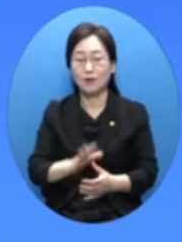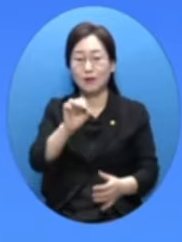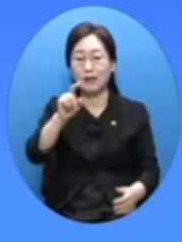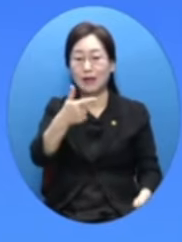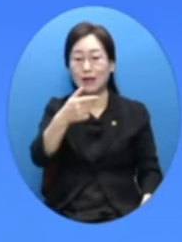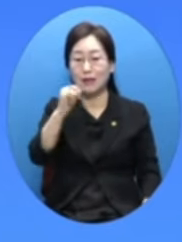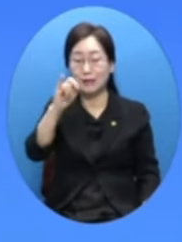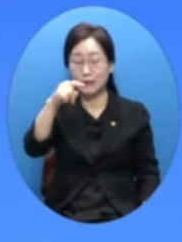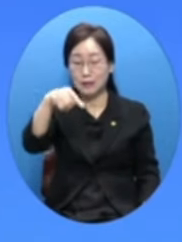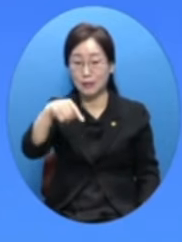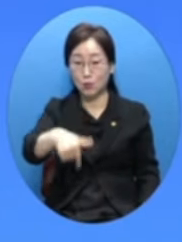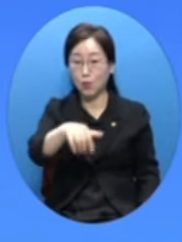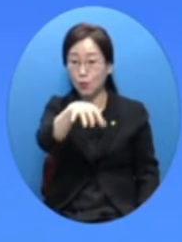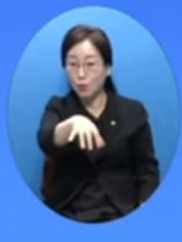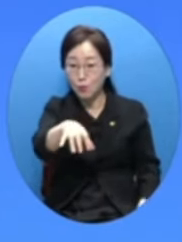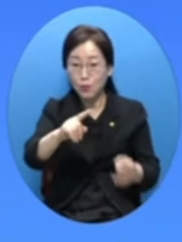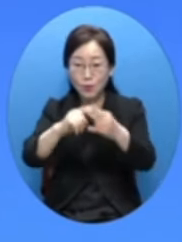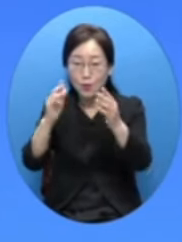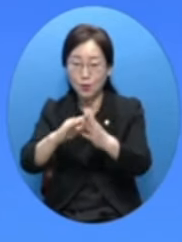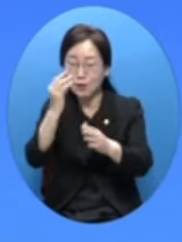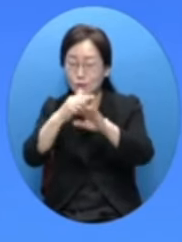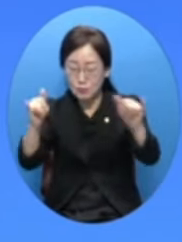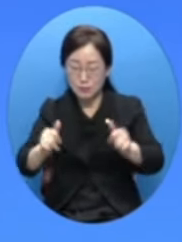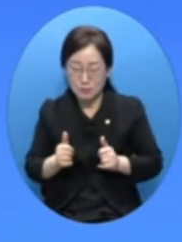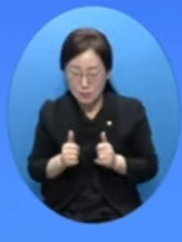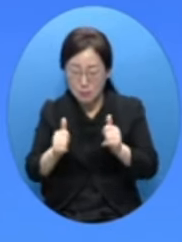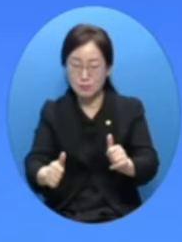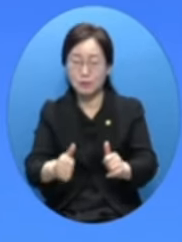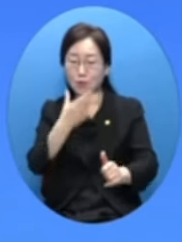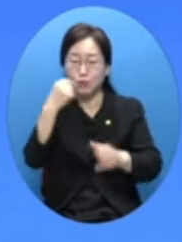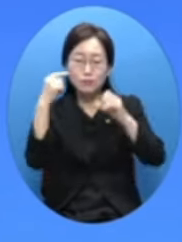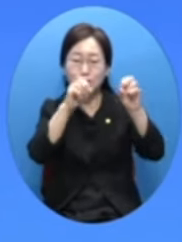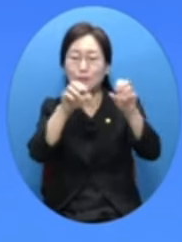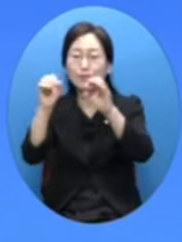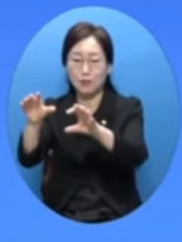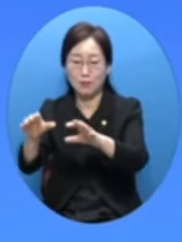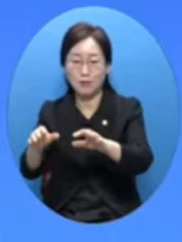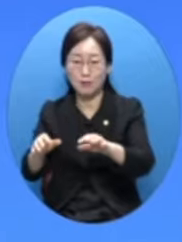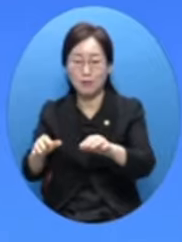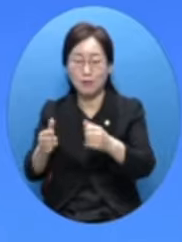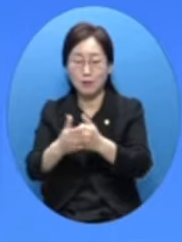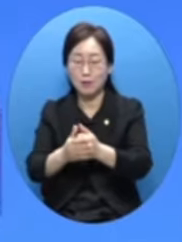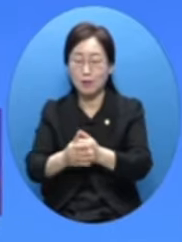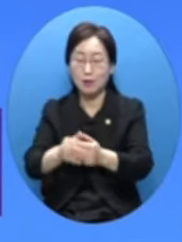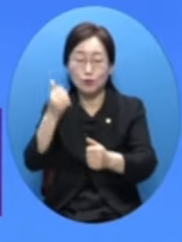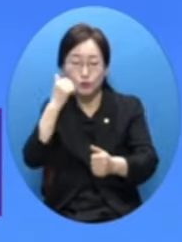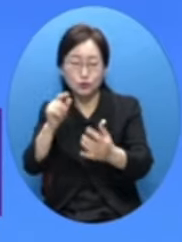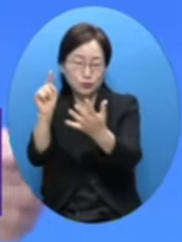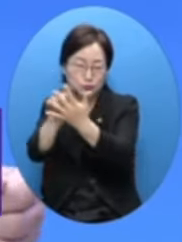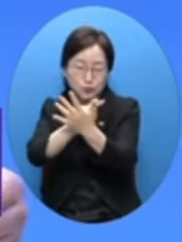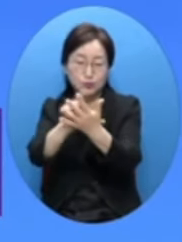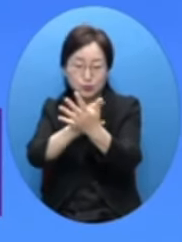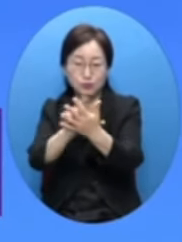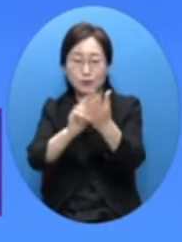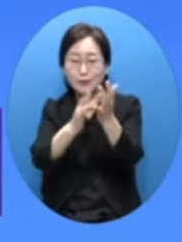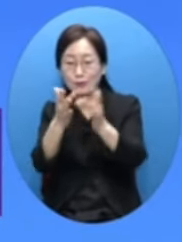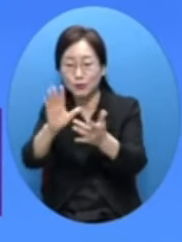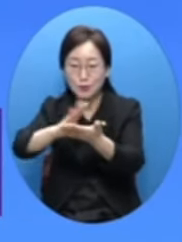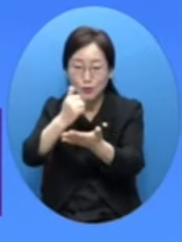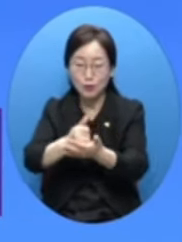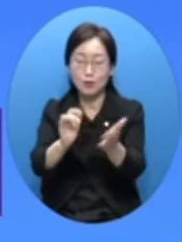안디옥에 있는 성도들이 얼마나 열심으로 나가서 복음을 전했든지 만나는 모든 사람들에게 예수가 그리스도이십니다.